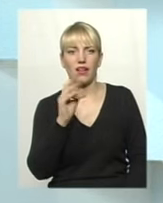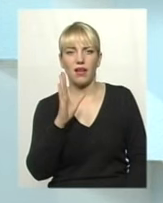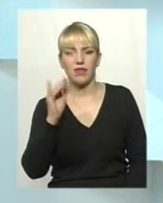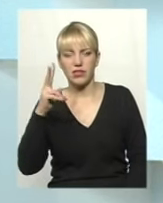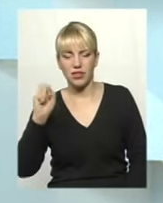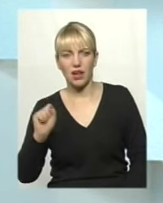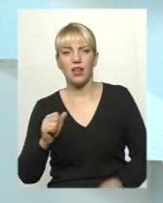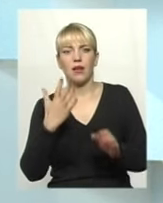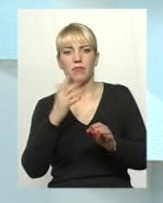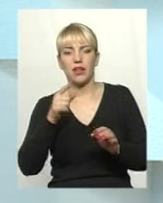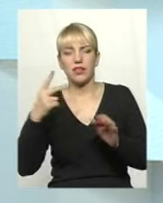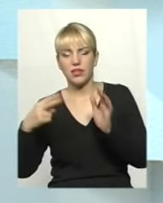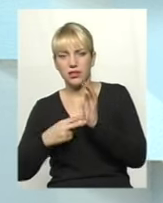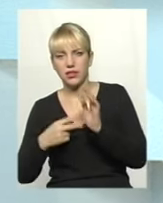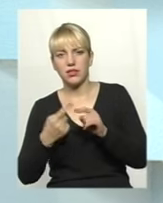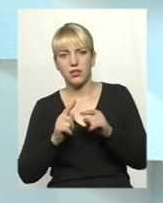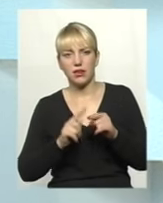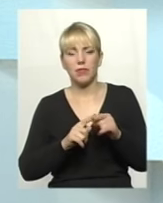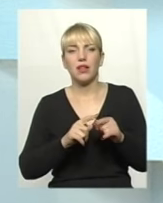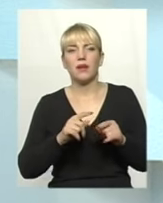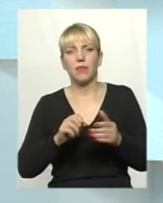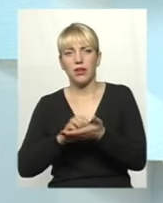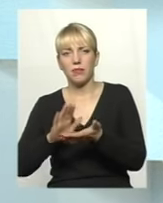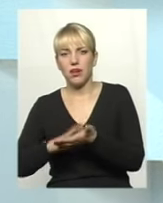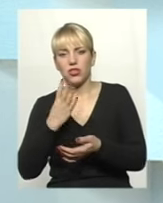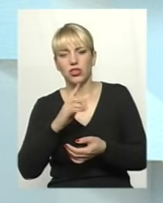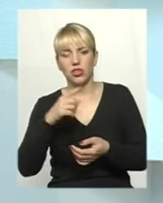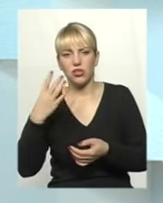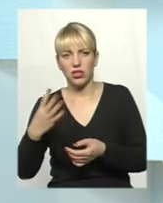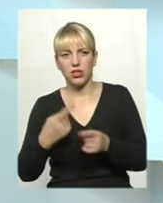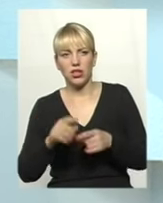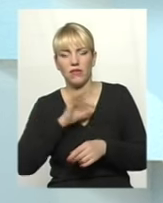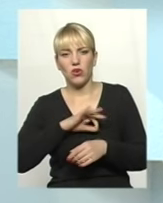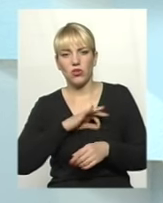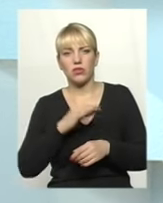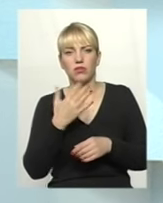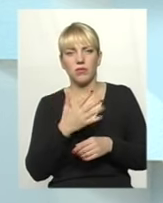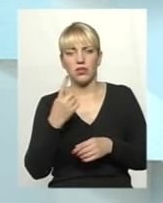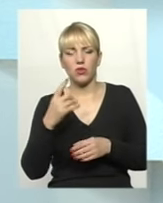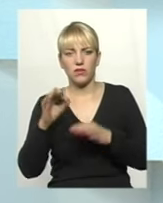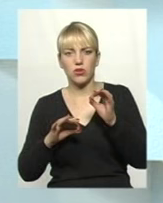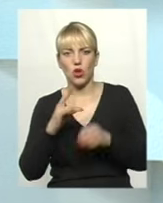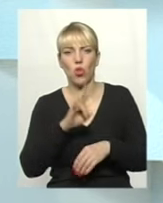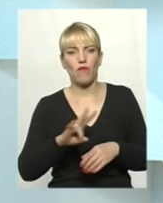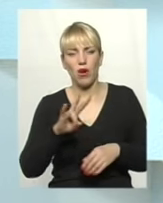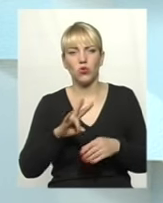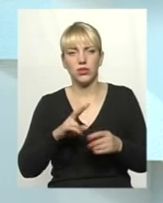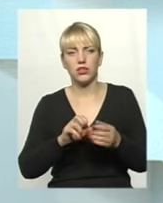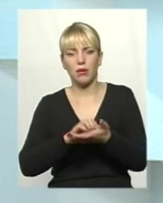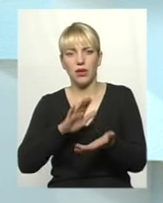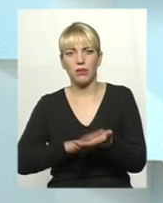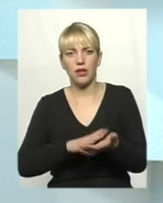передбачено, профінансовано 4,4, використання 2,4 або 53,1%. Нова Ушиця